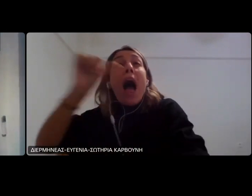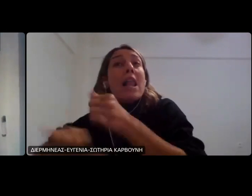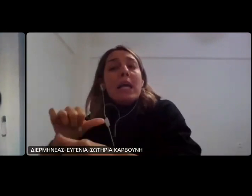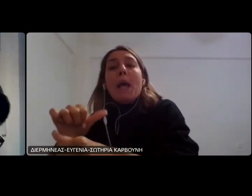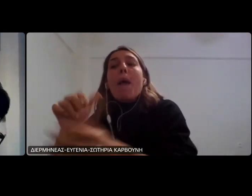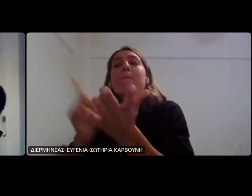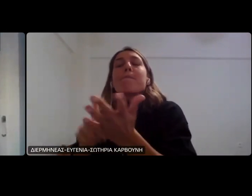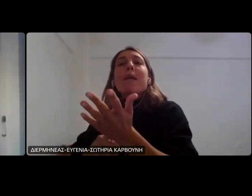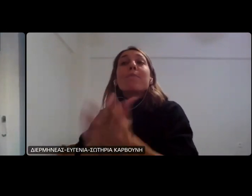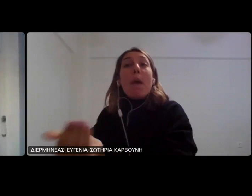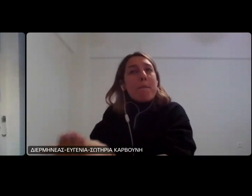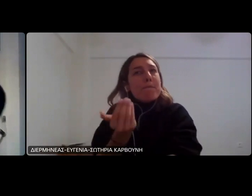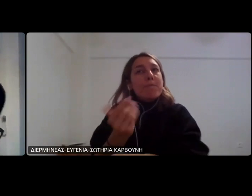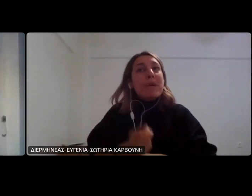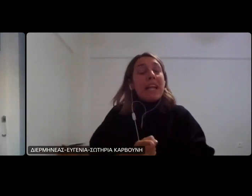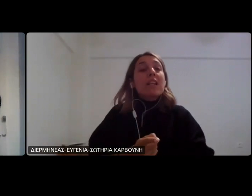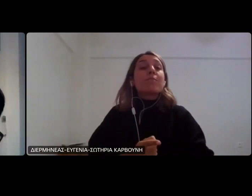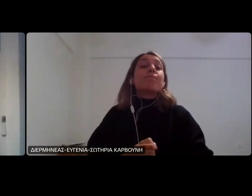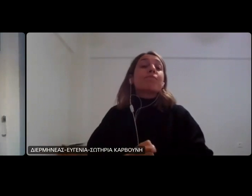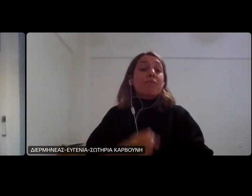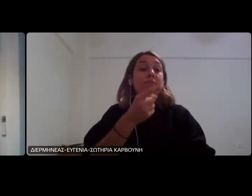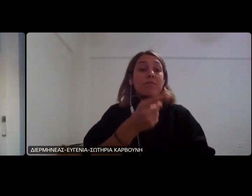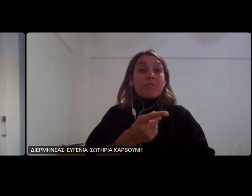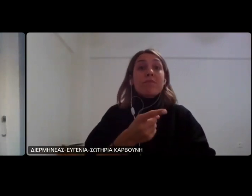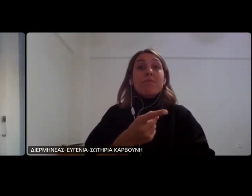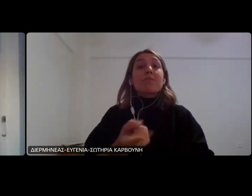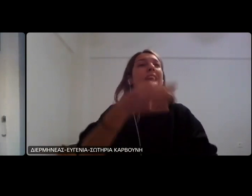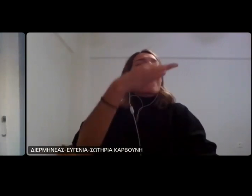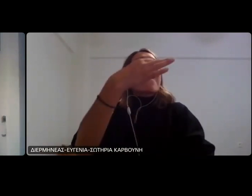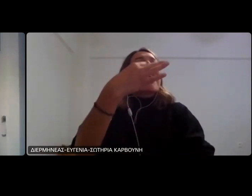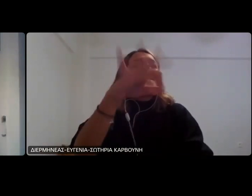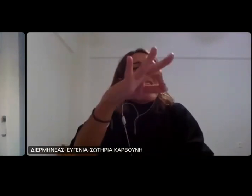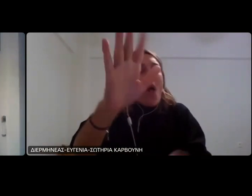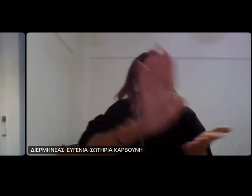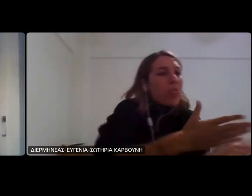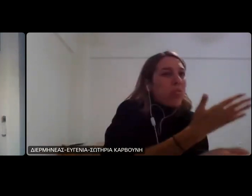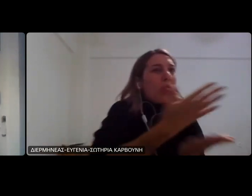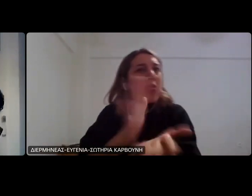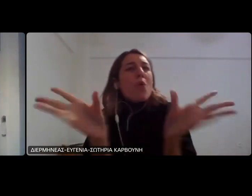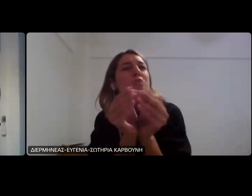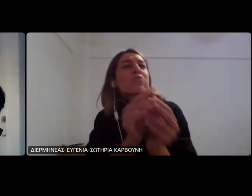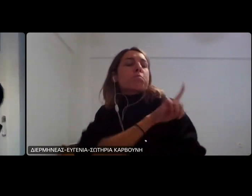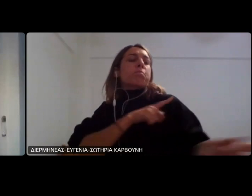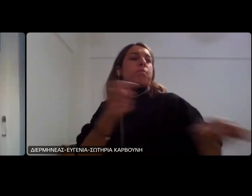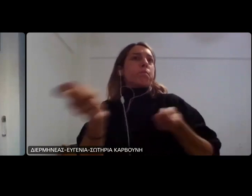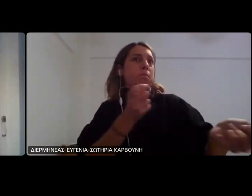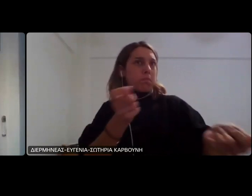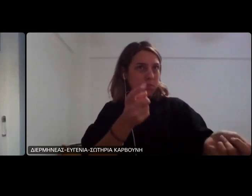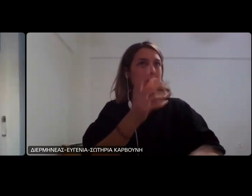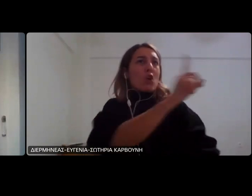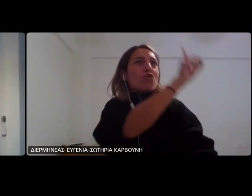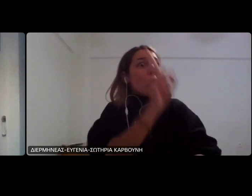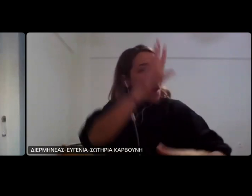να κατανοήσουμε τις βαρύτατες συνέπειες της έμφυλης διαίρεσης ιεραρχίας σε κάθε πτυχή της ζωής